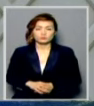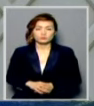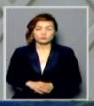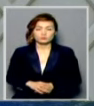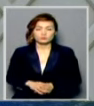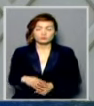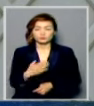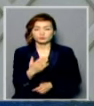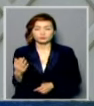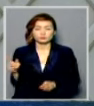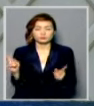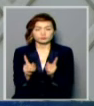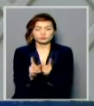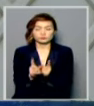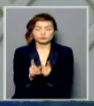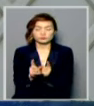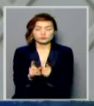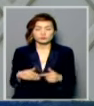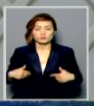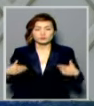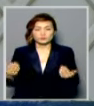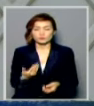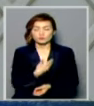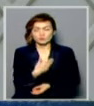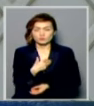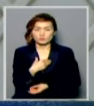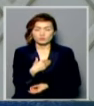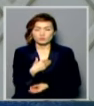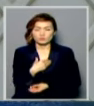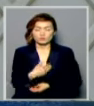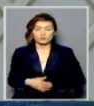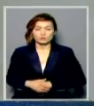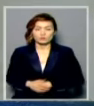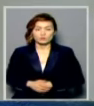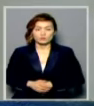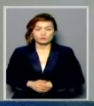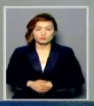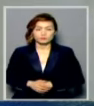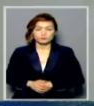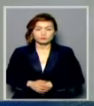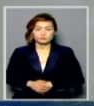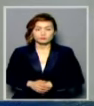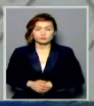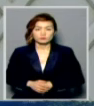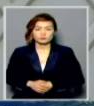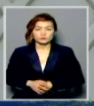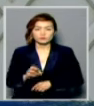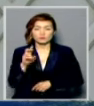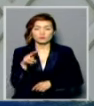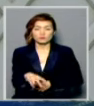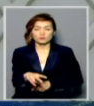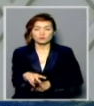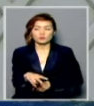Өздеріңізбен жүзбе-жүз кездесуіміздің өзі бір ғанибет. Облысымыздың